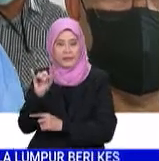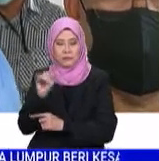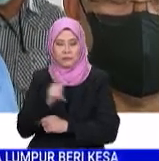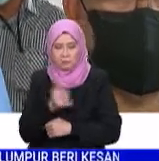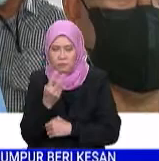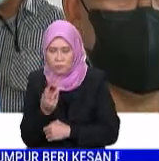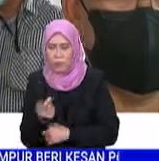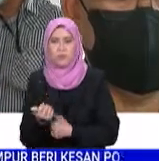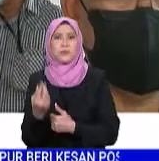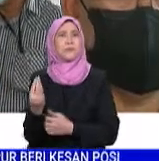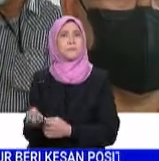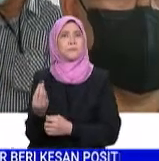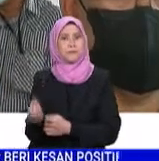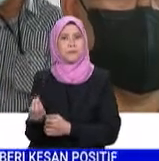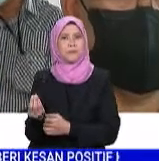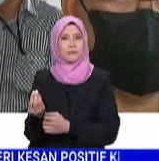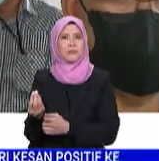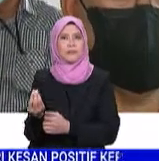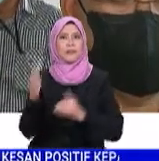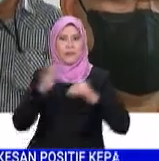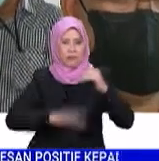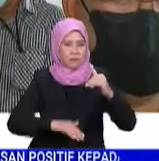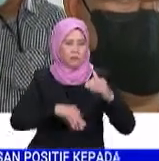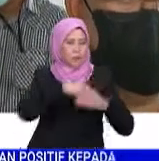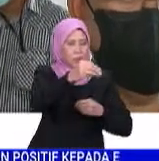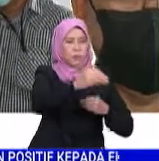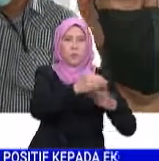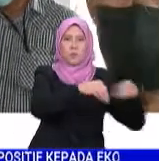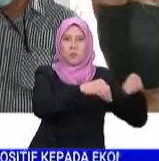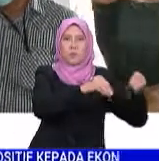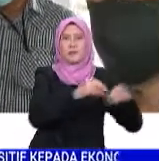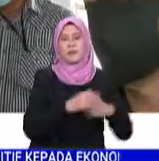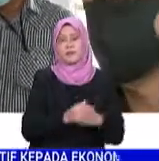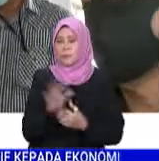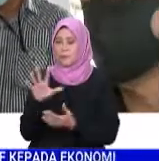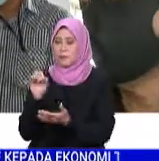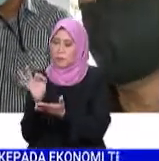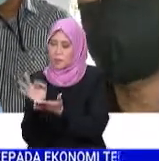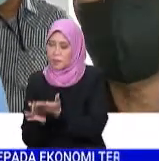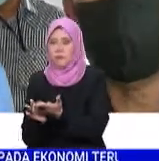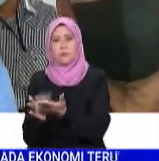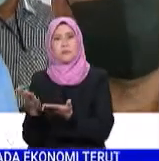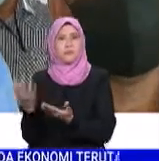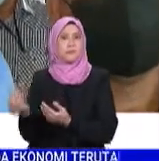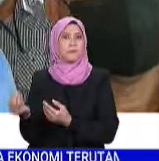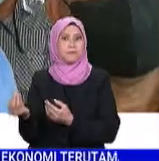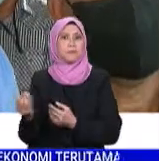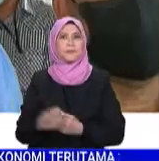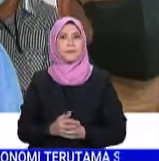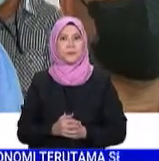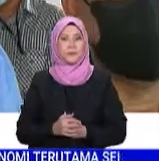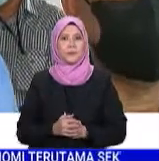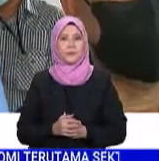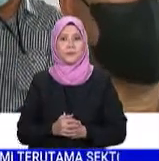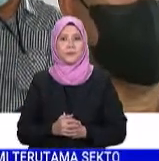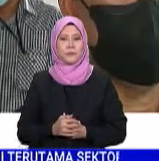jika dibandingkan daripada luar. Itu saya difahamkan, ya, 50 sen lebih murah daripada.